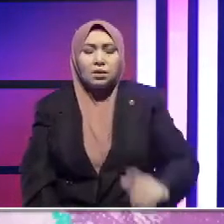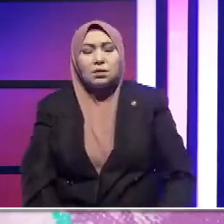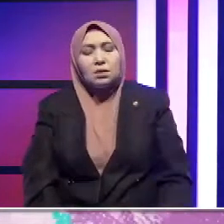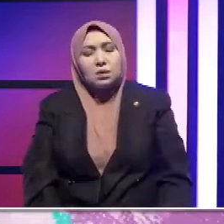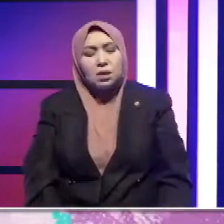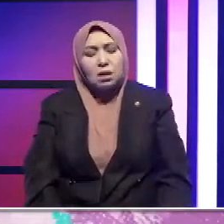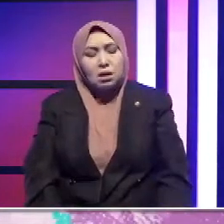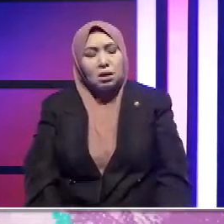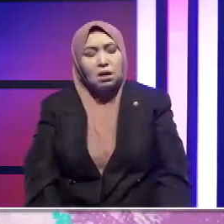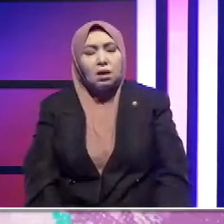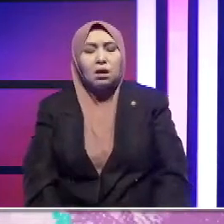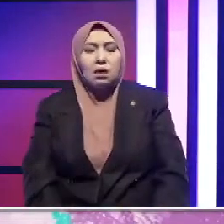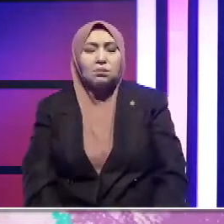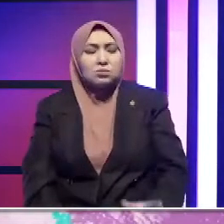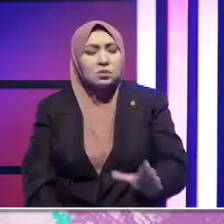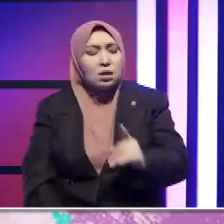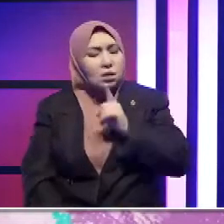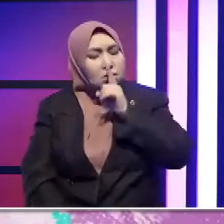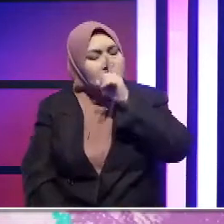انا